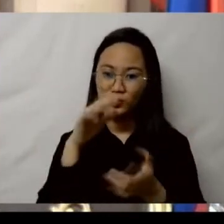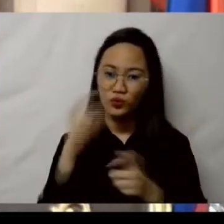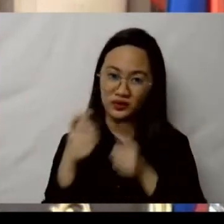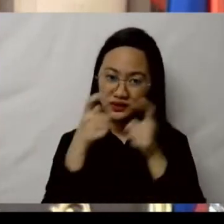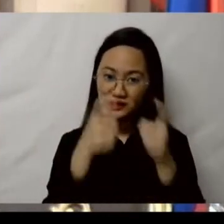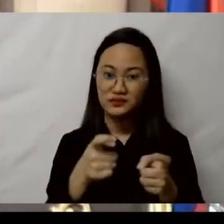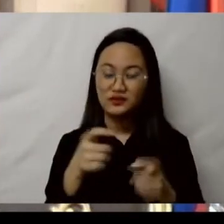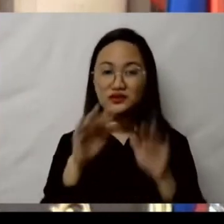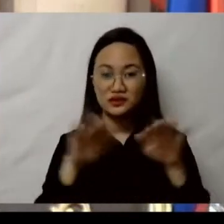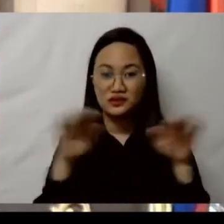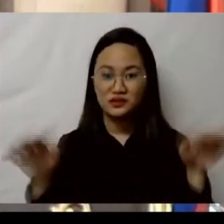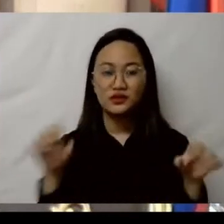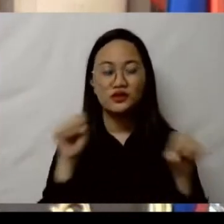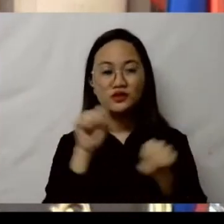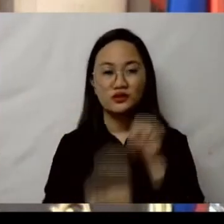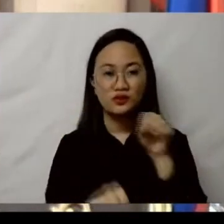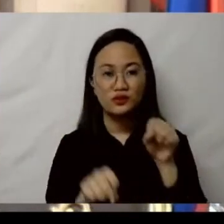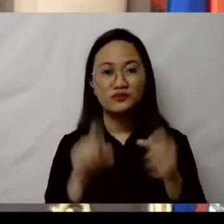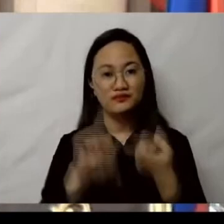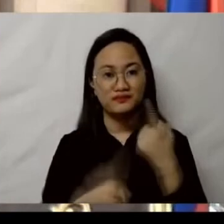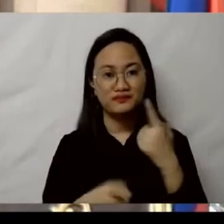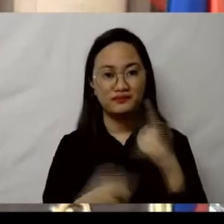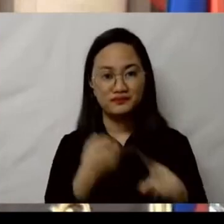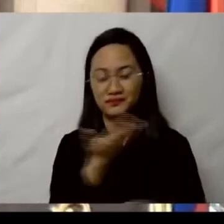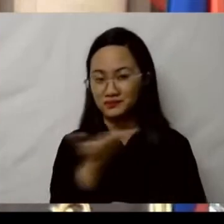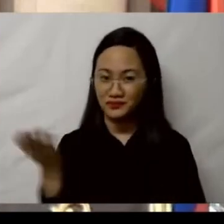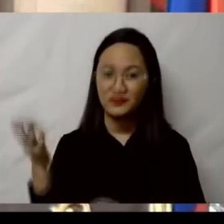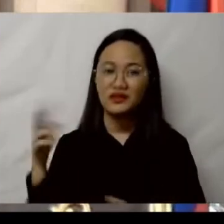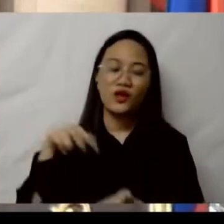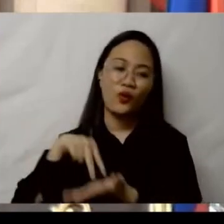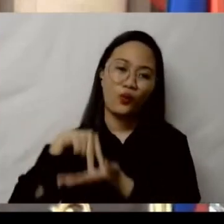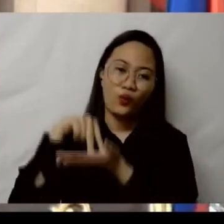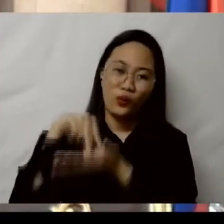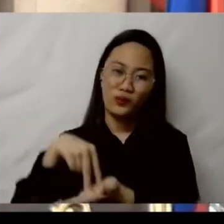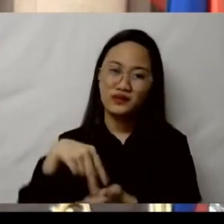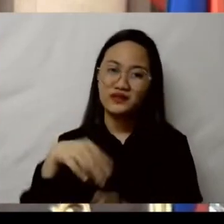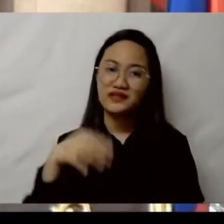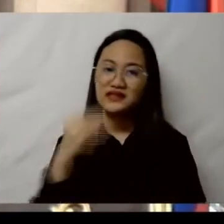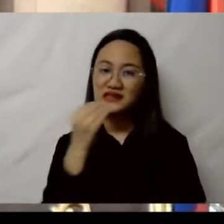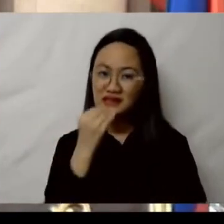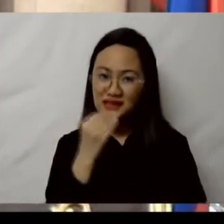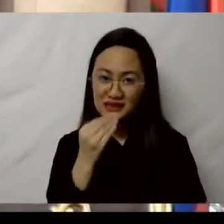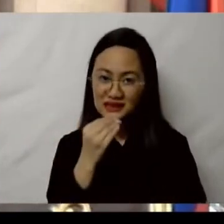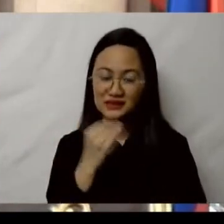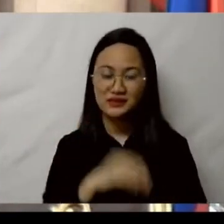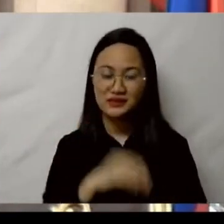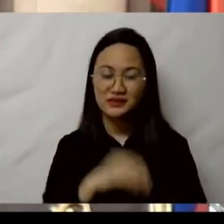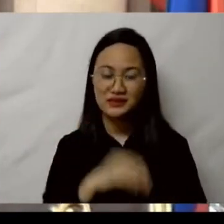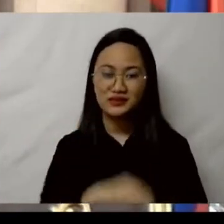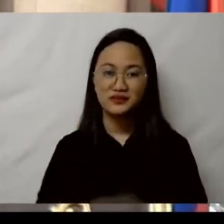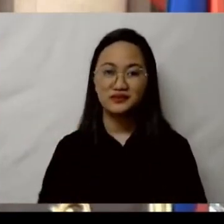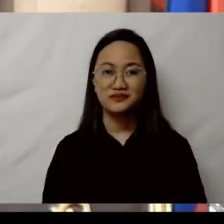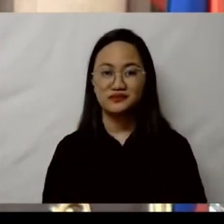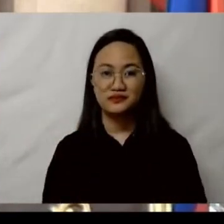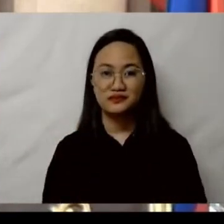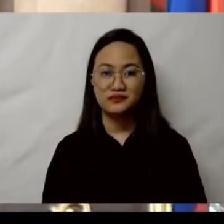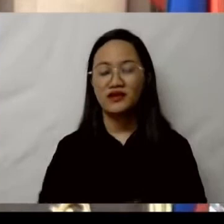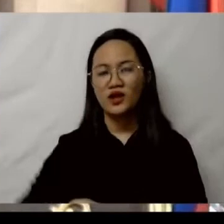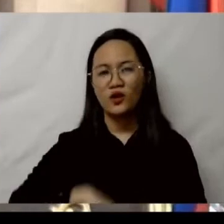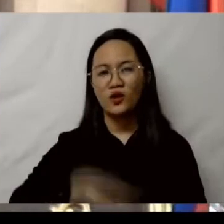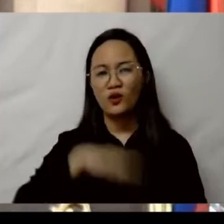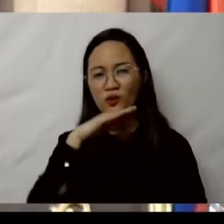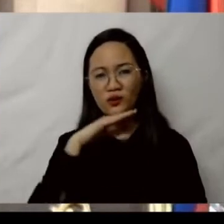friends, get up, eat, bumangon ka, kumain, busugin mo ang sarili mo sa salita ng